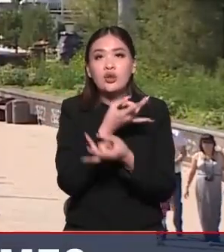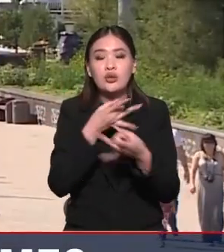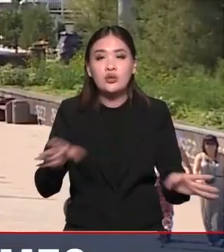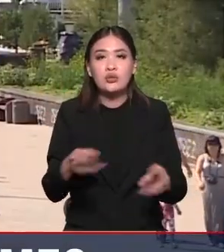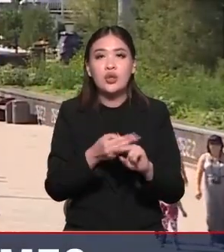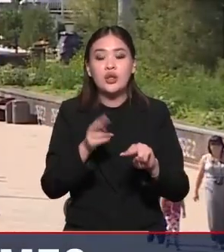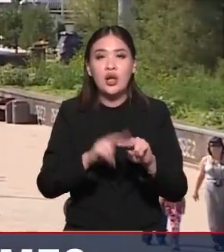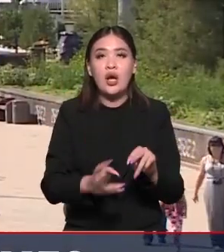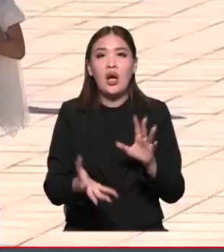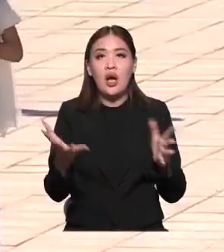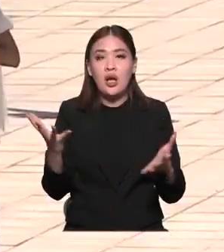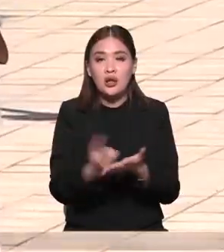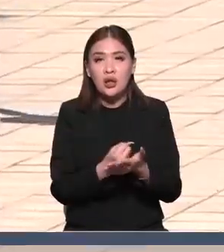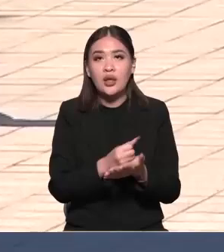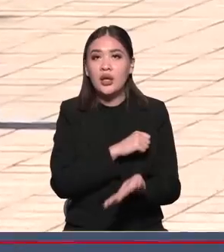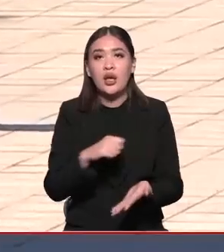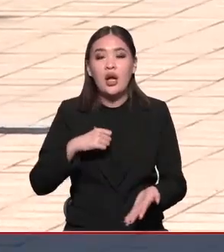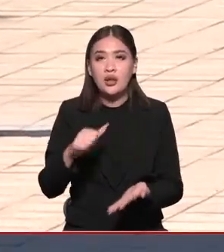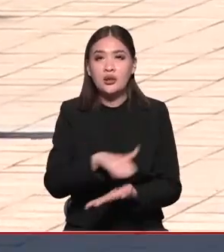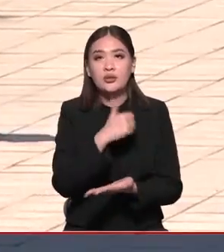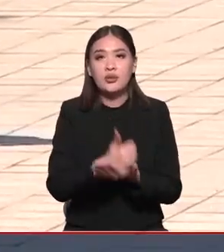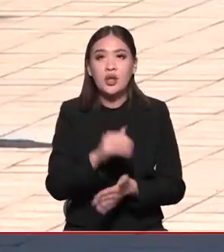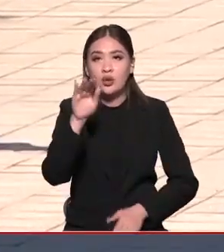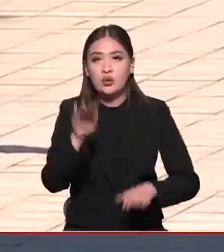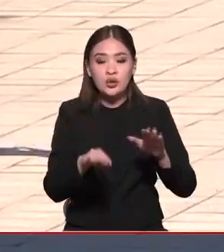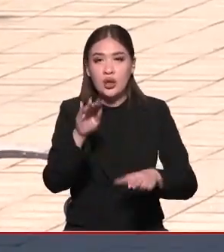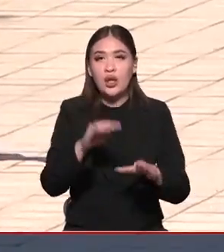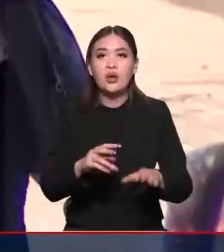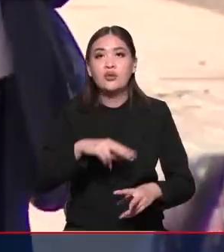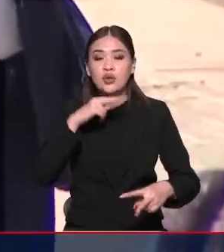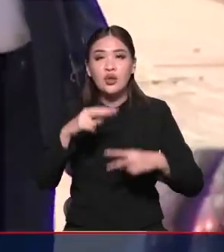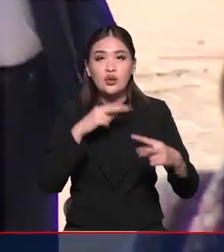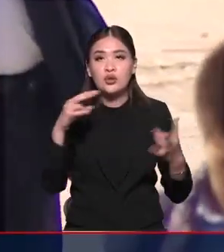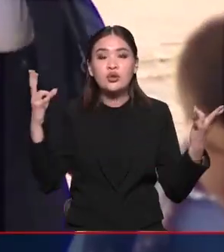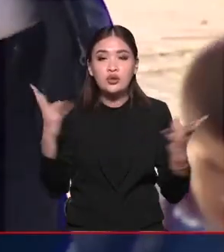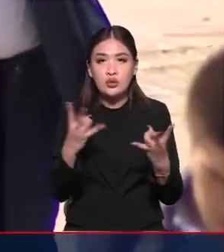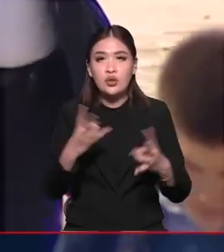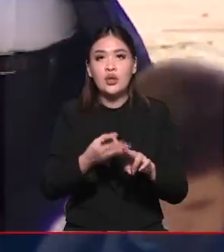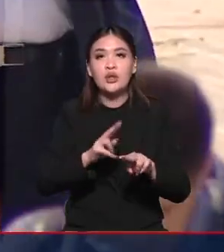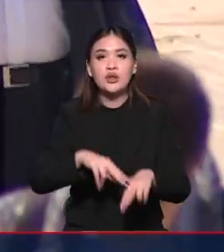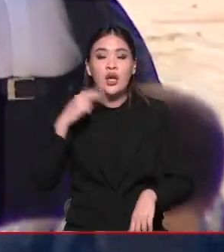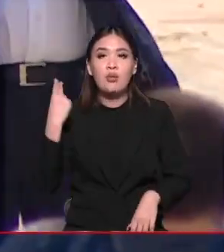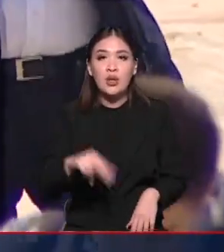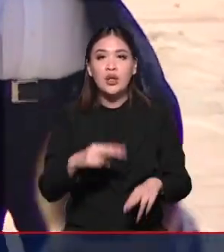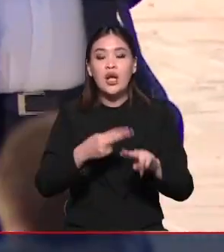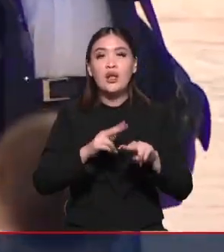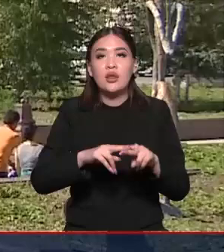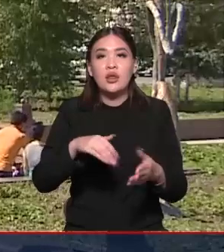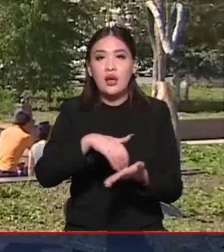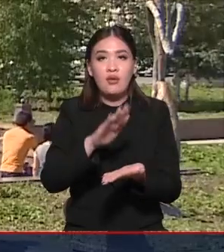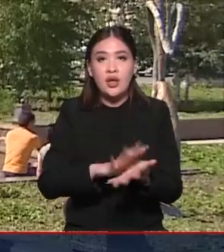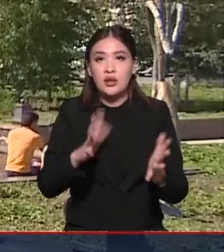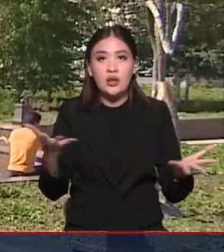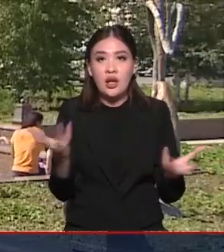дүниені алардан бұрын ең алдымен екі өлшеп бір кесетінде сақ болған абзал. Әрісі сапалы тауар не қызмет ала алмасаңыз, онда